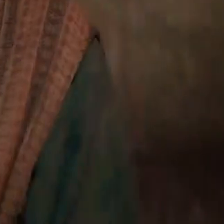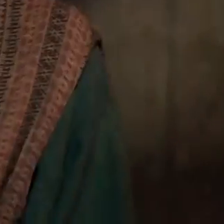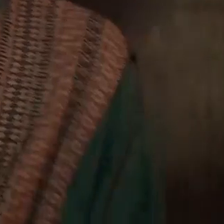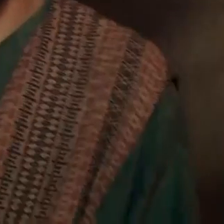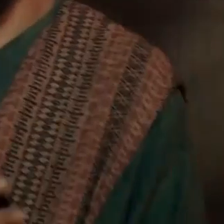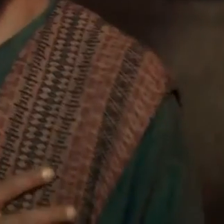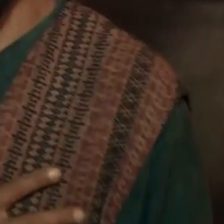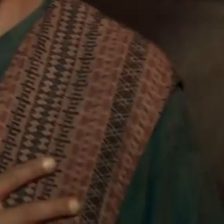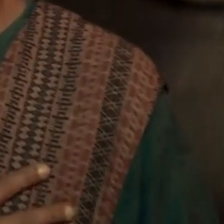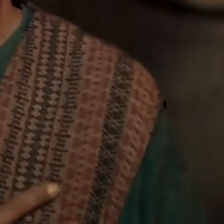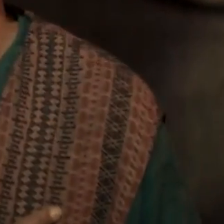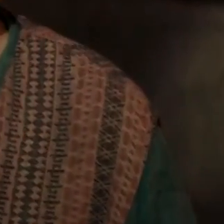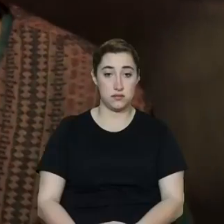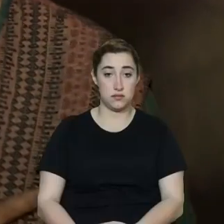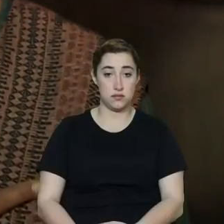uygun selamladı.